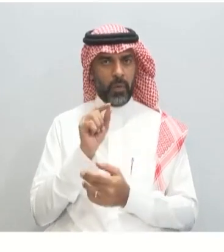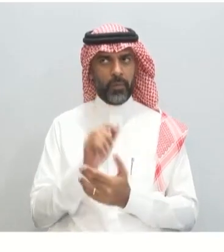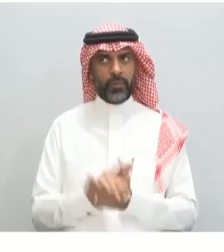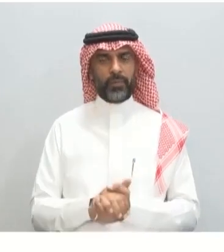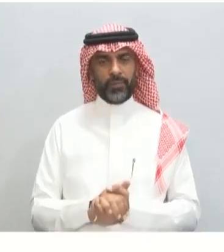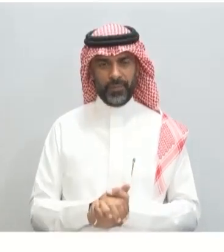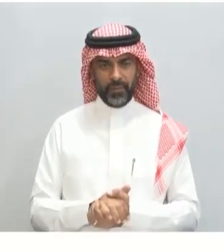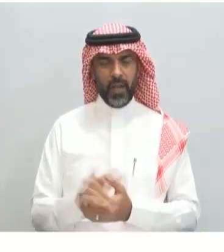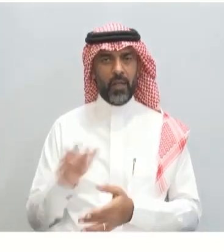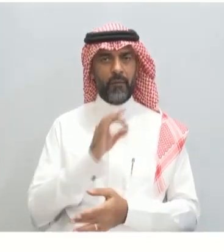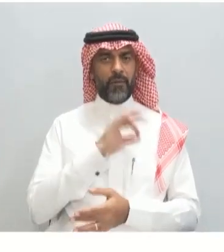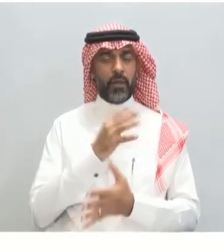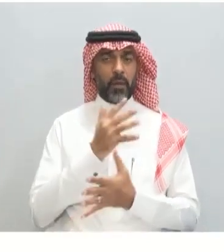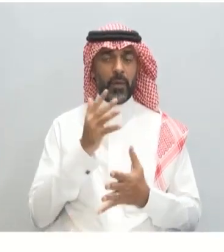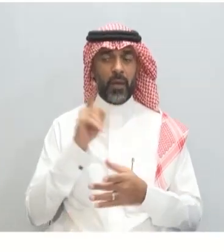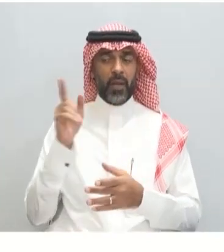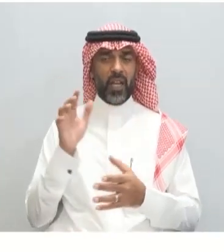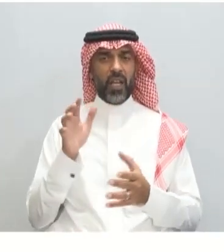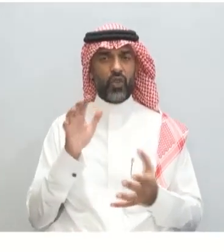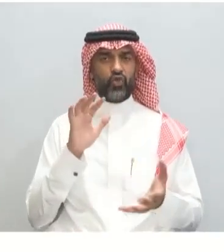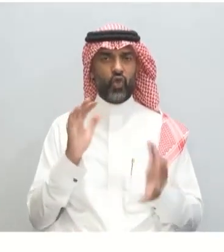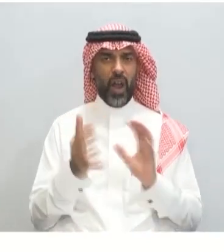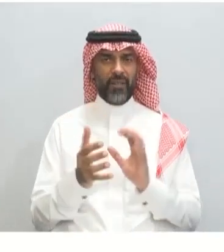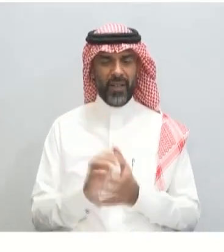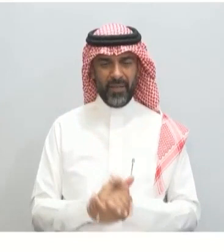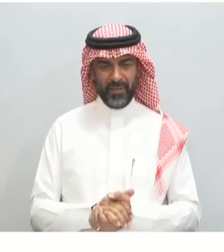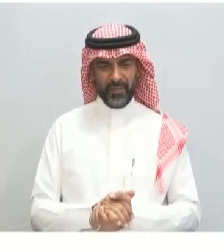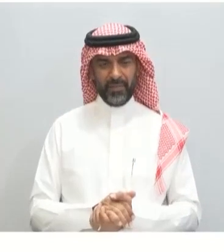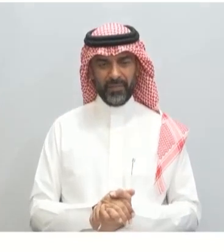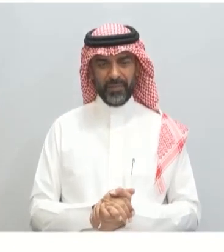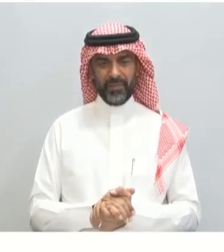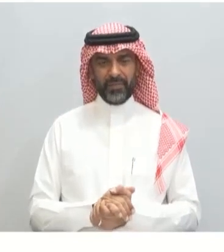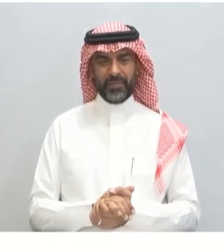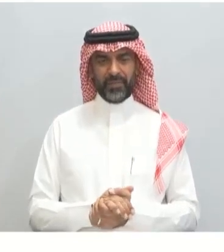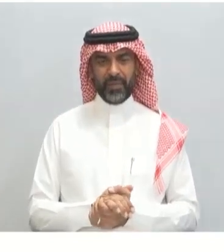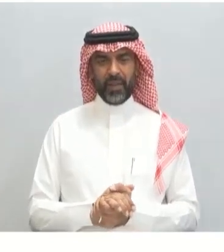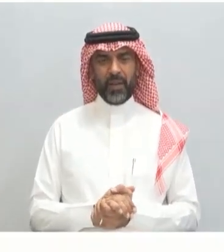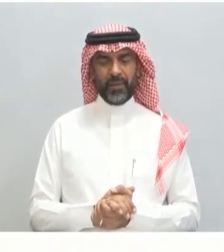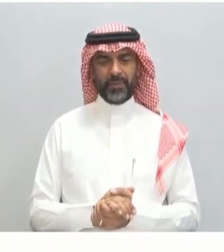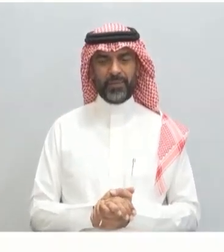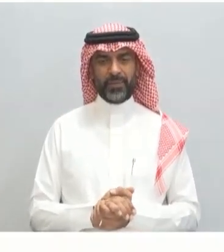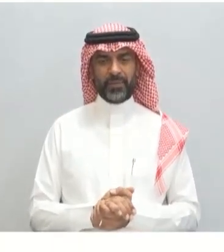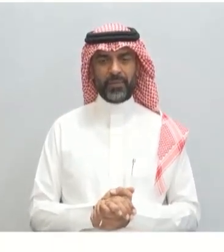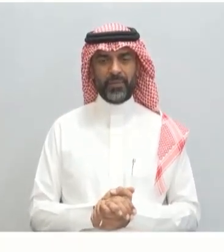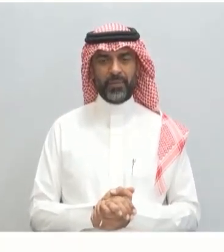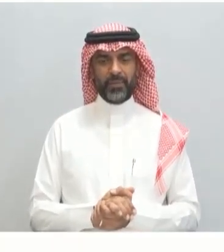بظلاله على او اظل بظلاله على علم الجغرافيا مما ادى الى تطوره